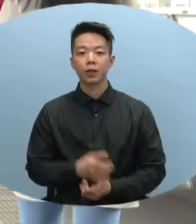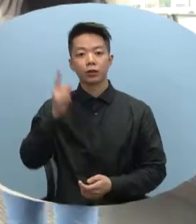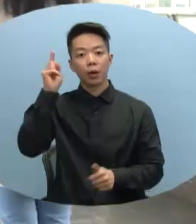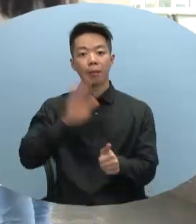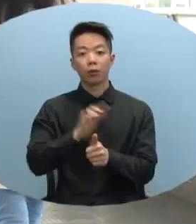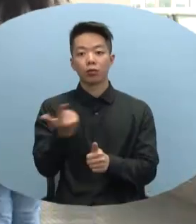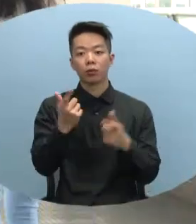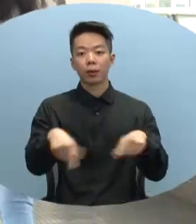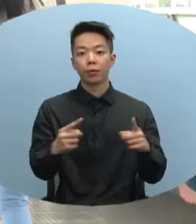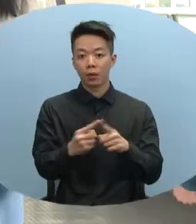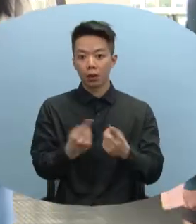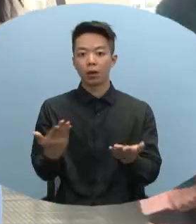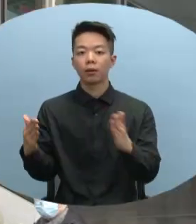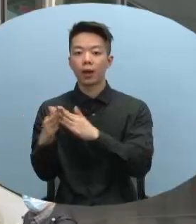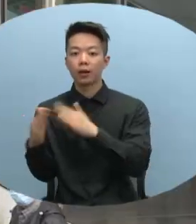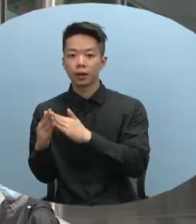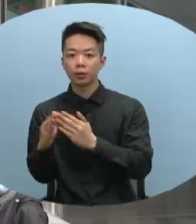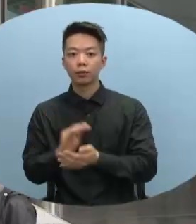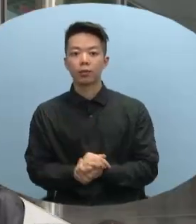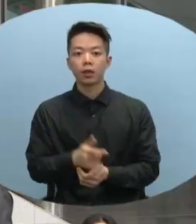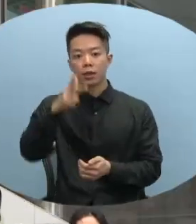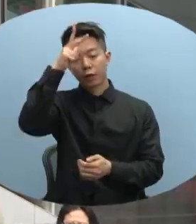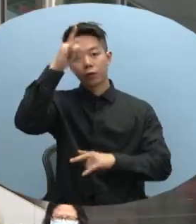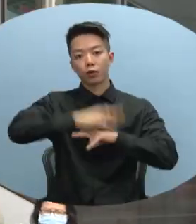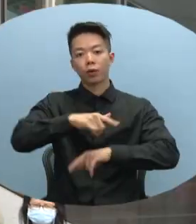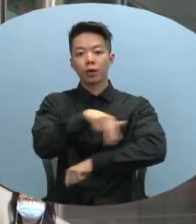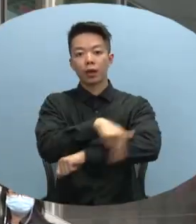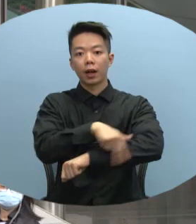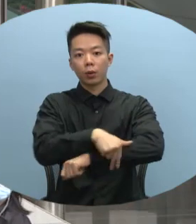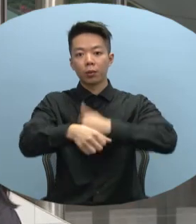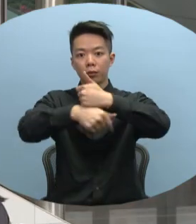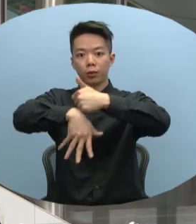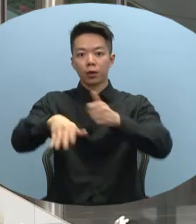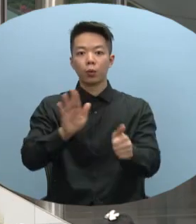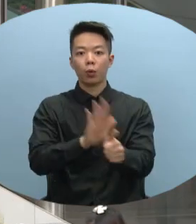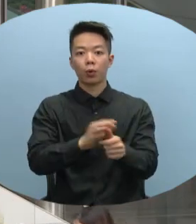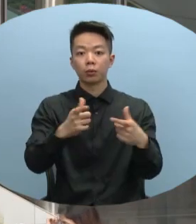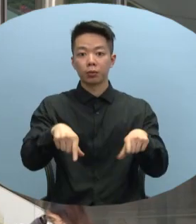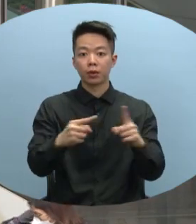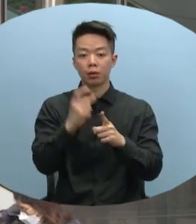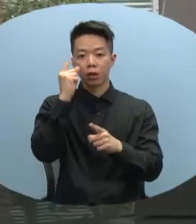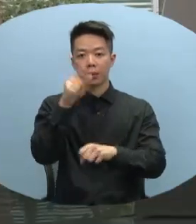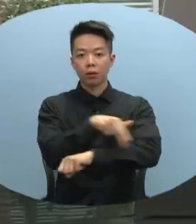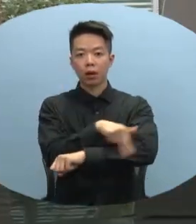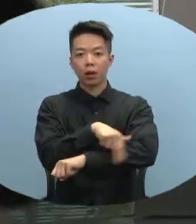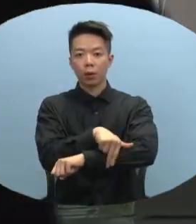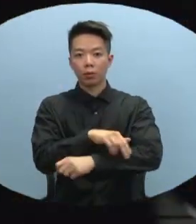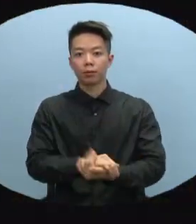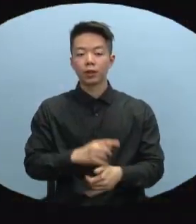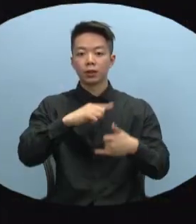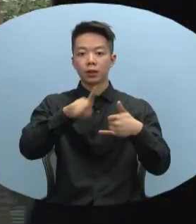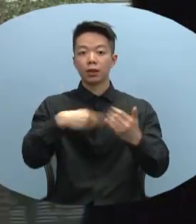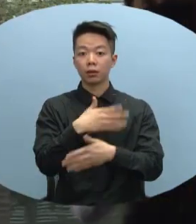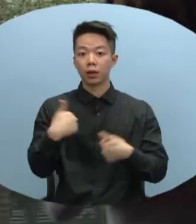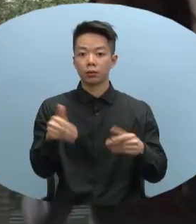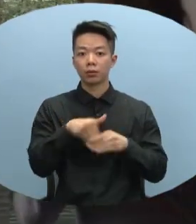为协助更多失业人士及其家庭，政府综援计划下的援助失业人士特别计划将适用于身体